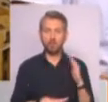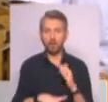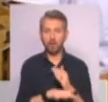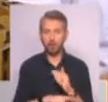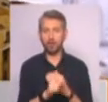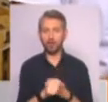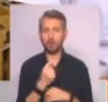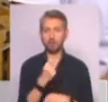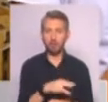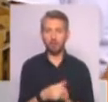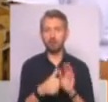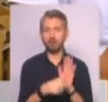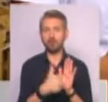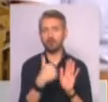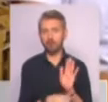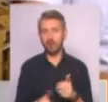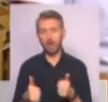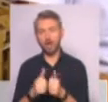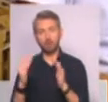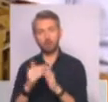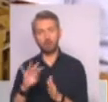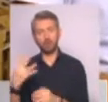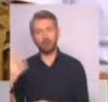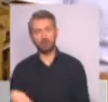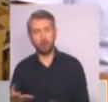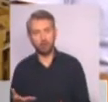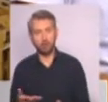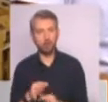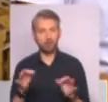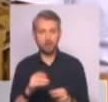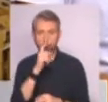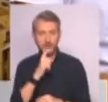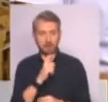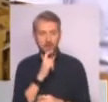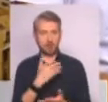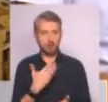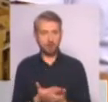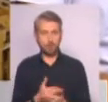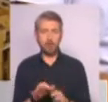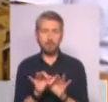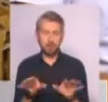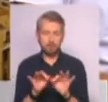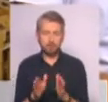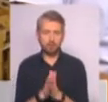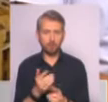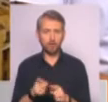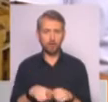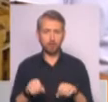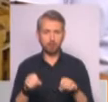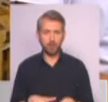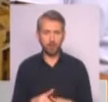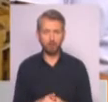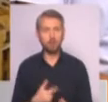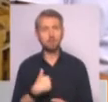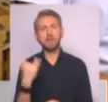метр 6,60, а рядом в доме 4,40. И ничего не понятно. Вот прокомментируйте вот эту постанову. Вот